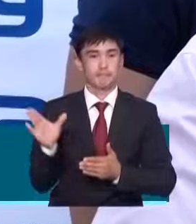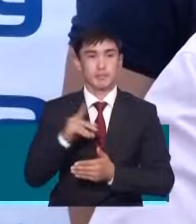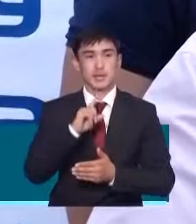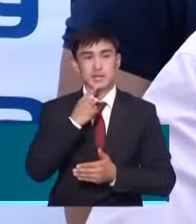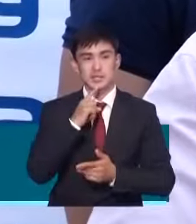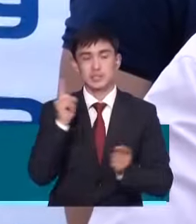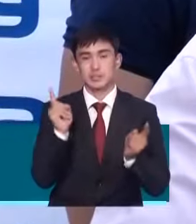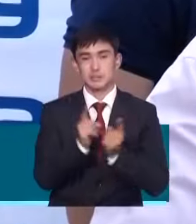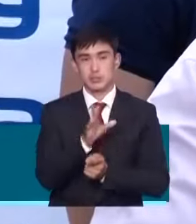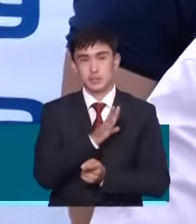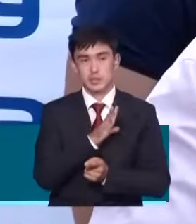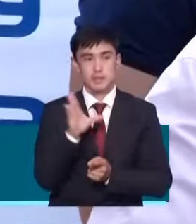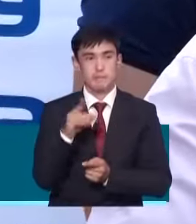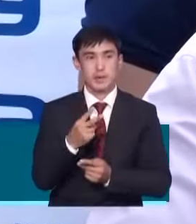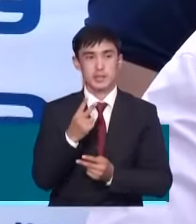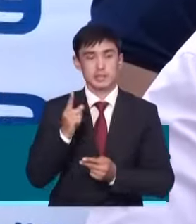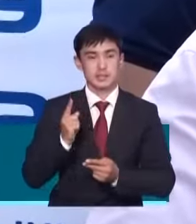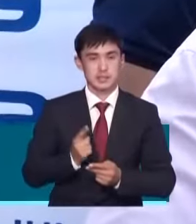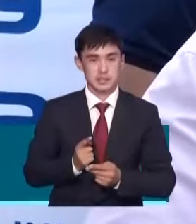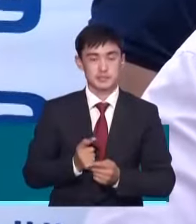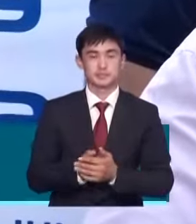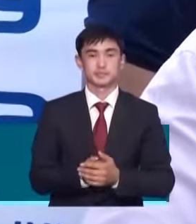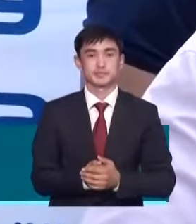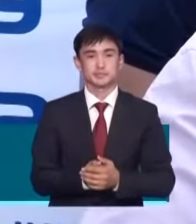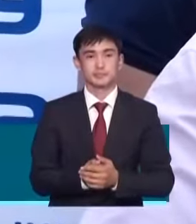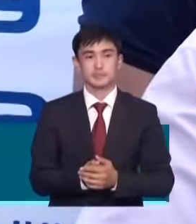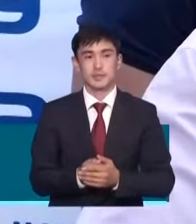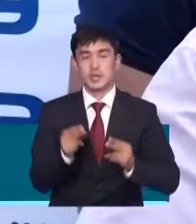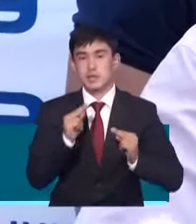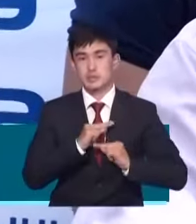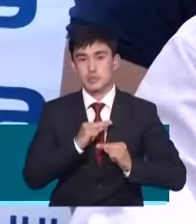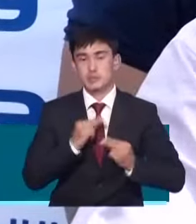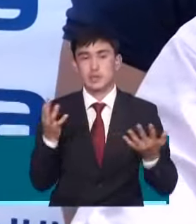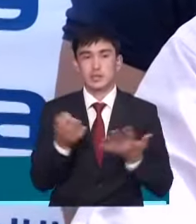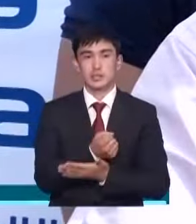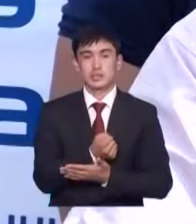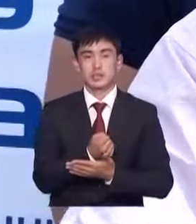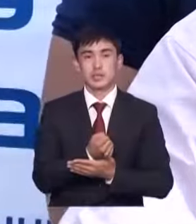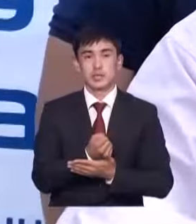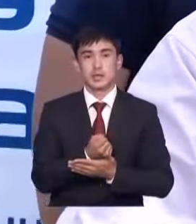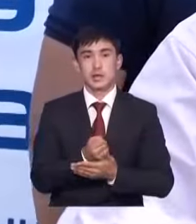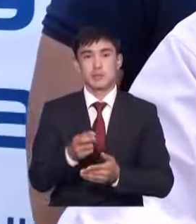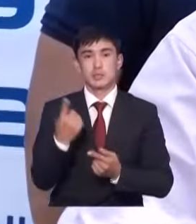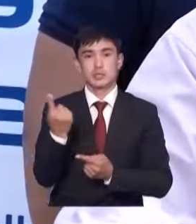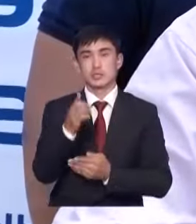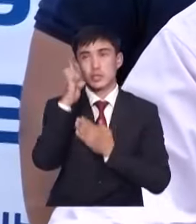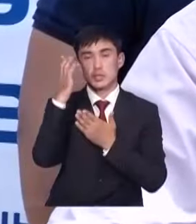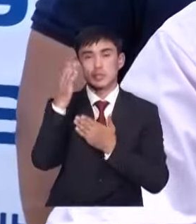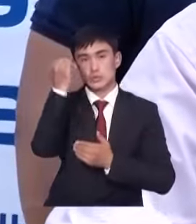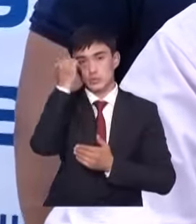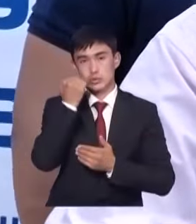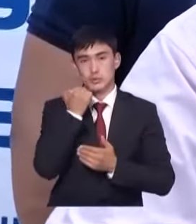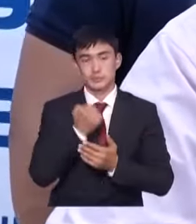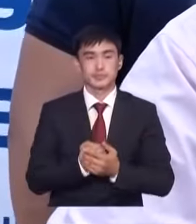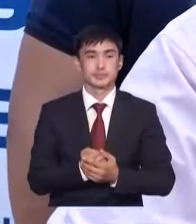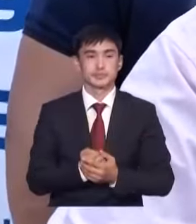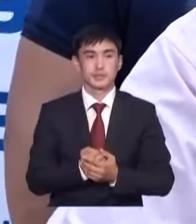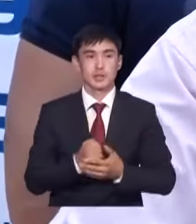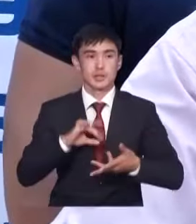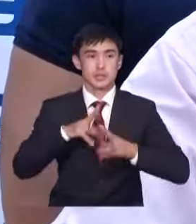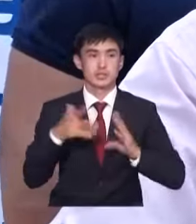қиыншылықтар кездесті, соның бәріне төзгеннен кейін соның еңбегінің ақталғанын деп ойлаймын. Біріншіден Аллаға шүкір осындай